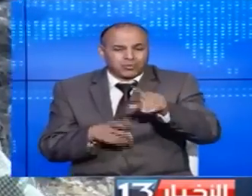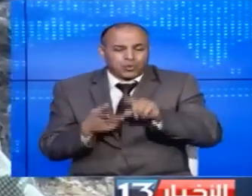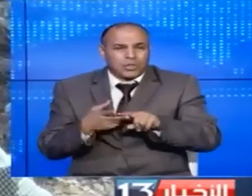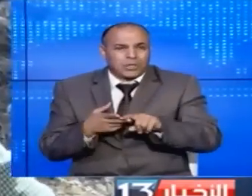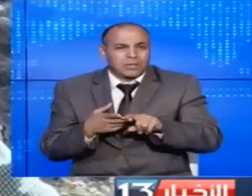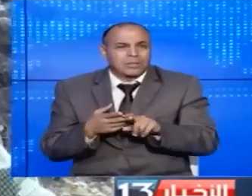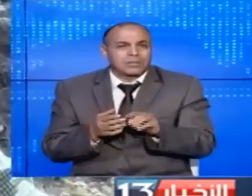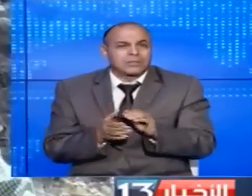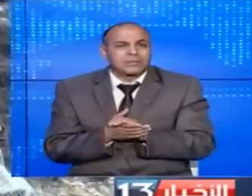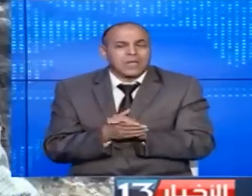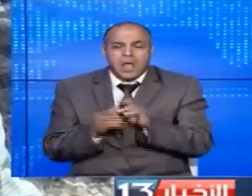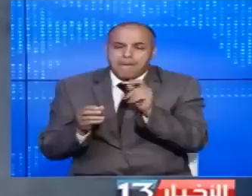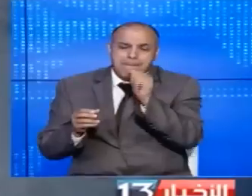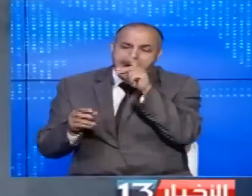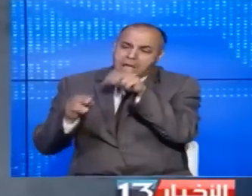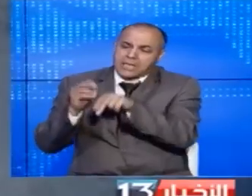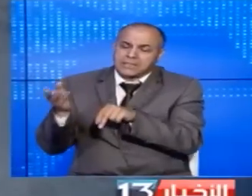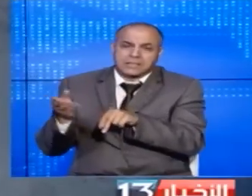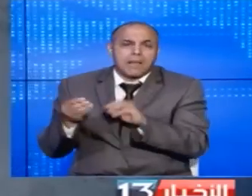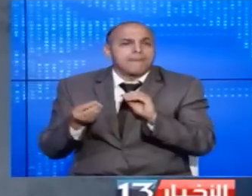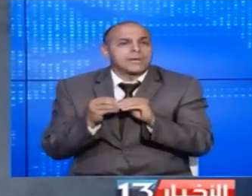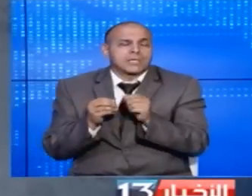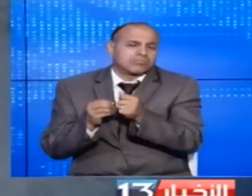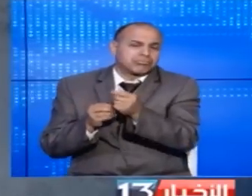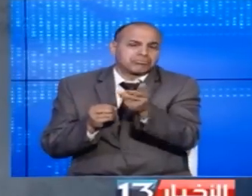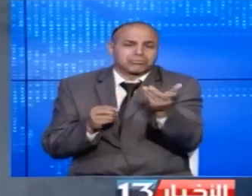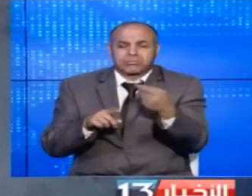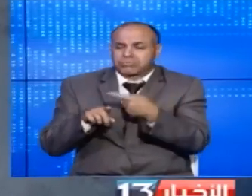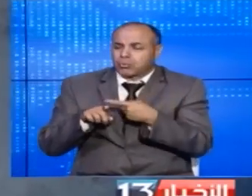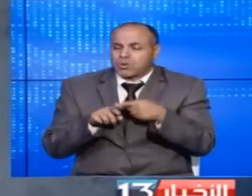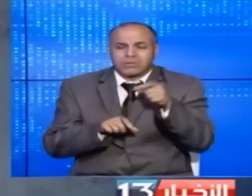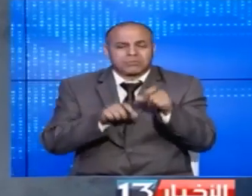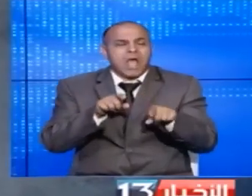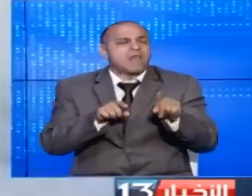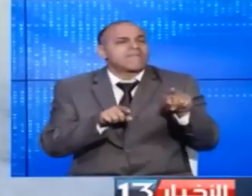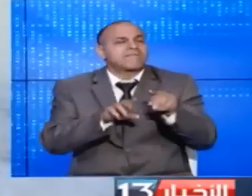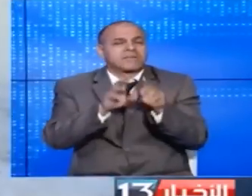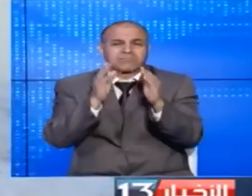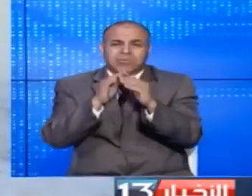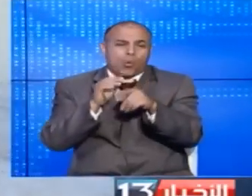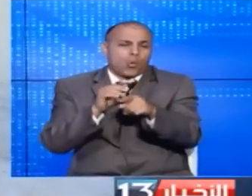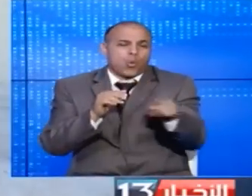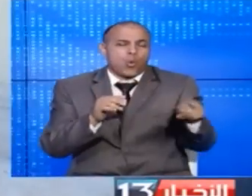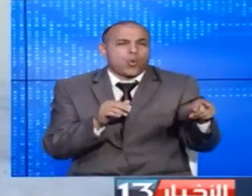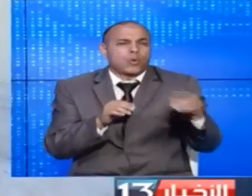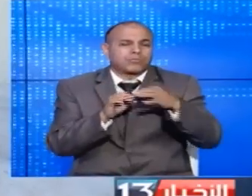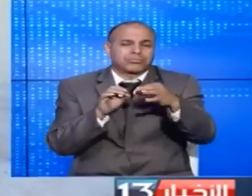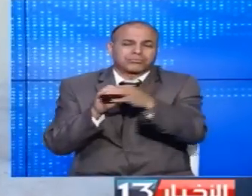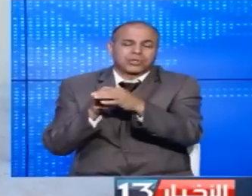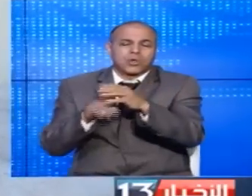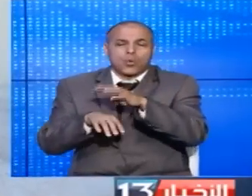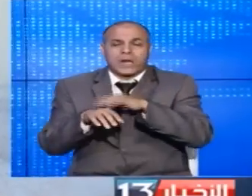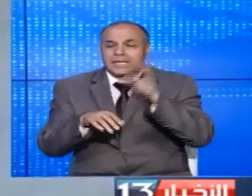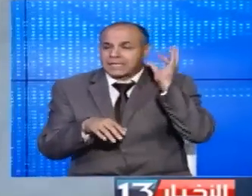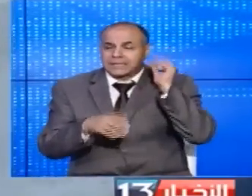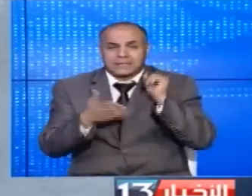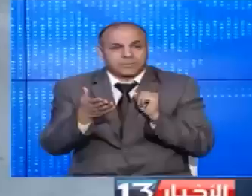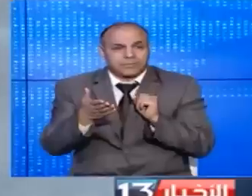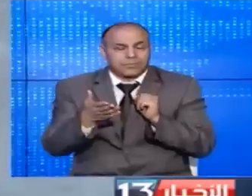الشامبي قصوا علينا. إشكالات يتقاسمها الآلاف من متساكني المناطق الريفية بولاية